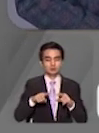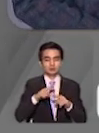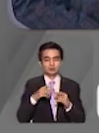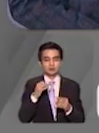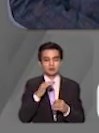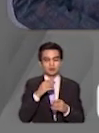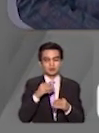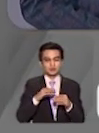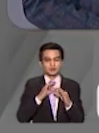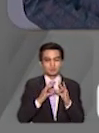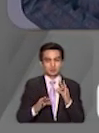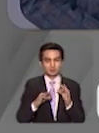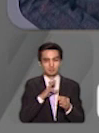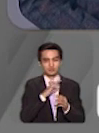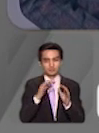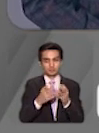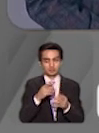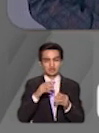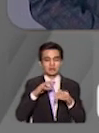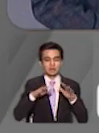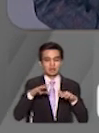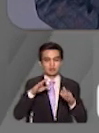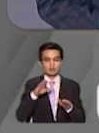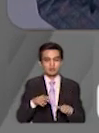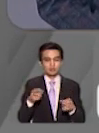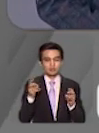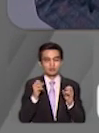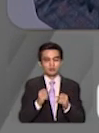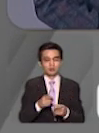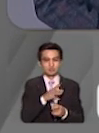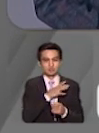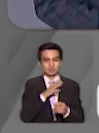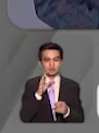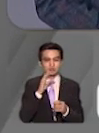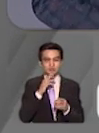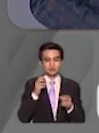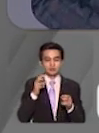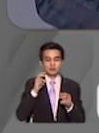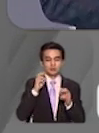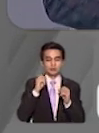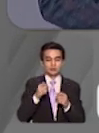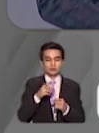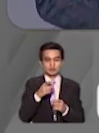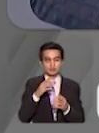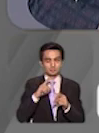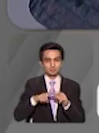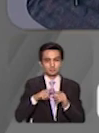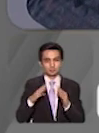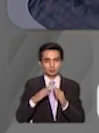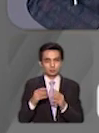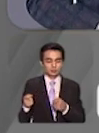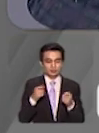матаға оралып қарда жатқан көрген. Қыстың қара суығында таспа орана тастап кеткен нәрестені лешала үйге кіргізіп,